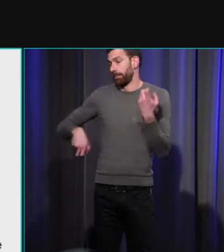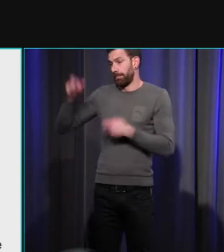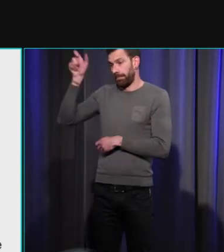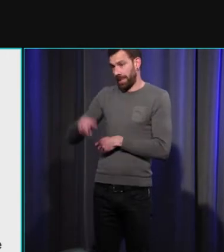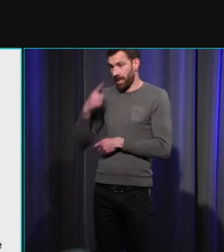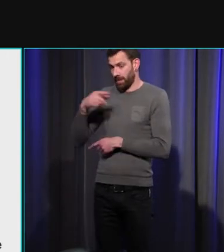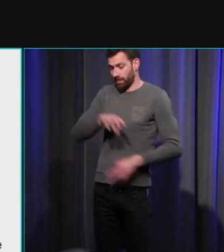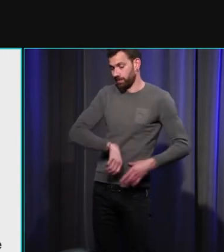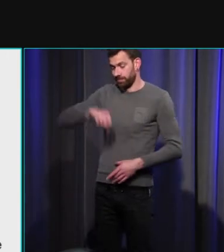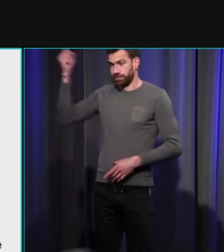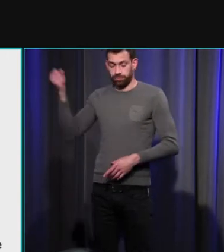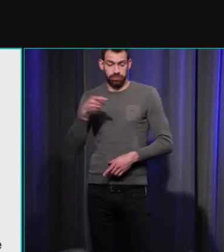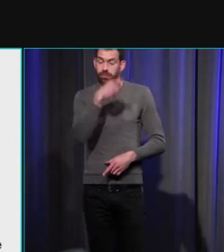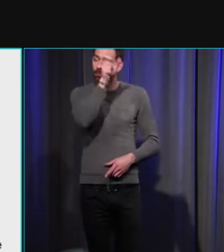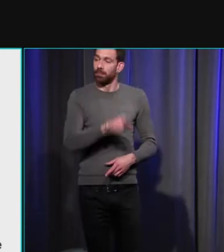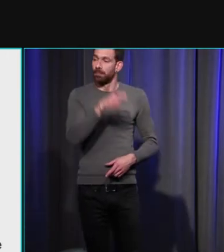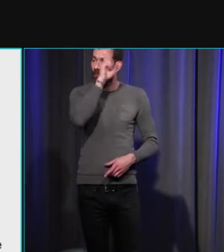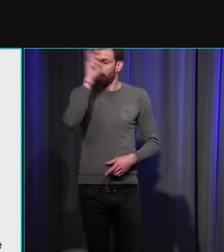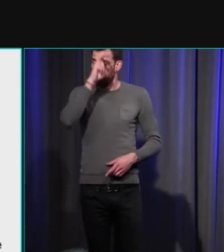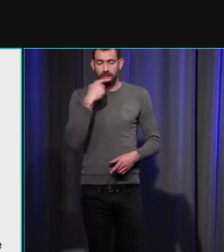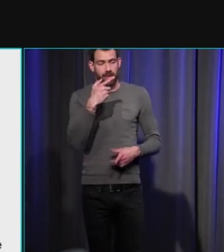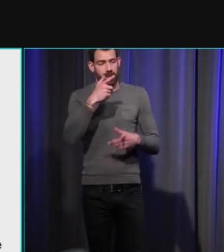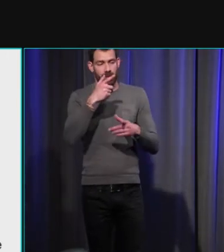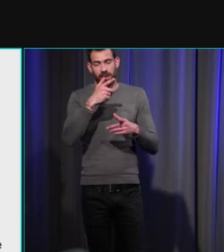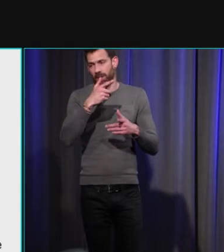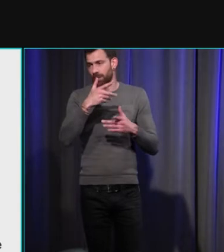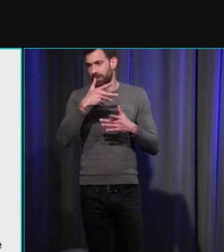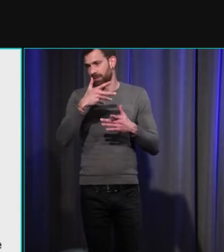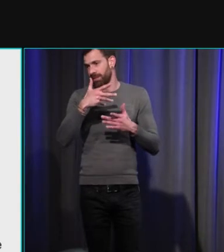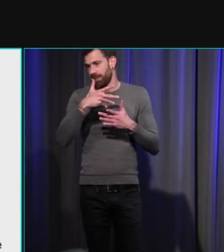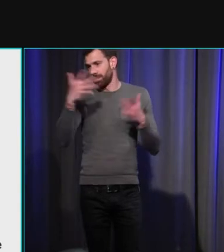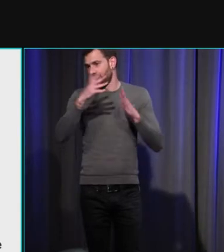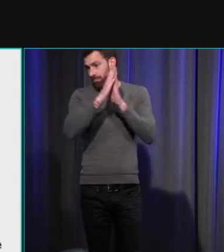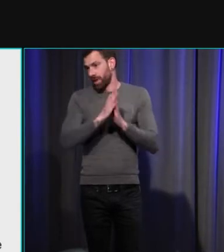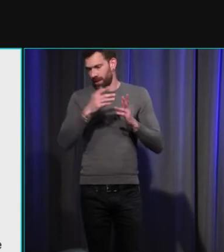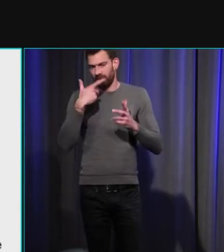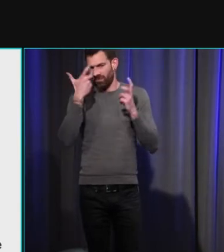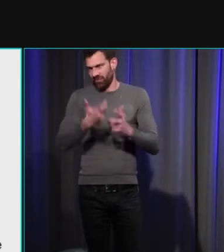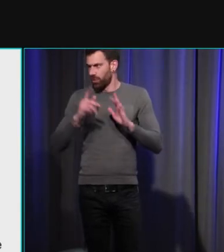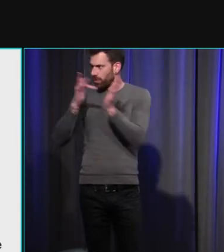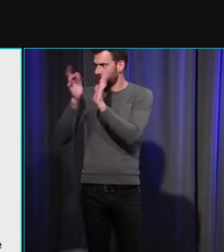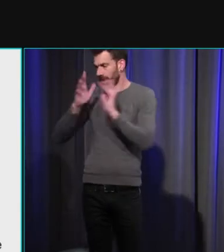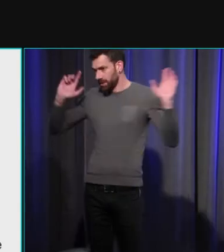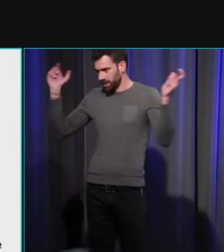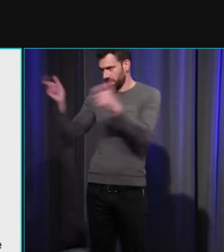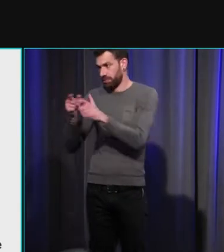de l'un des gardiens du grand prêtre qui vient saisir le christ pour sa crucifixion pour son procès devant le